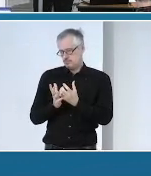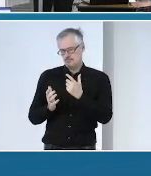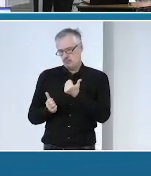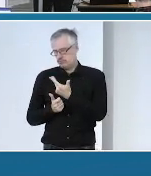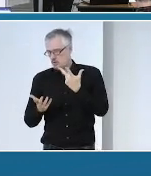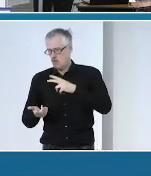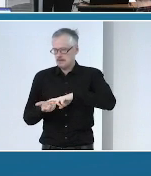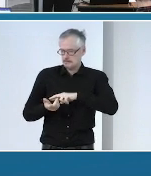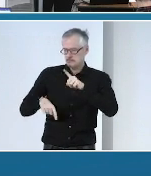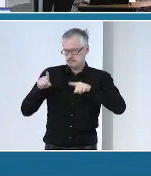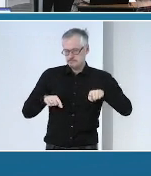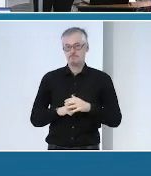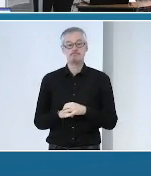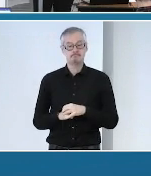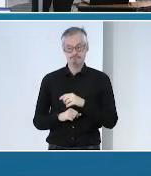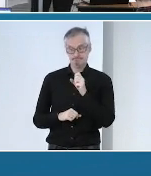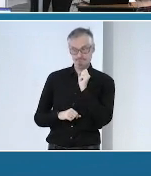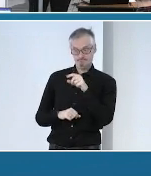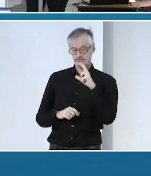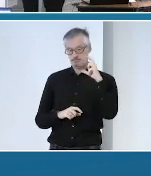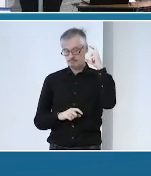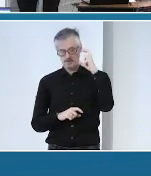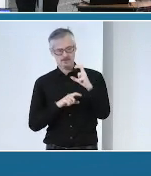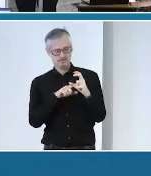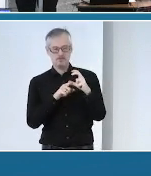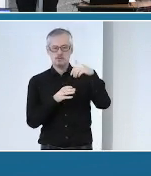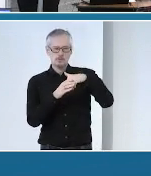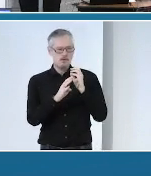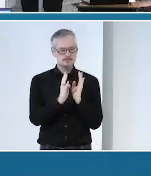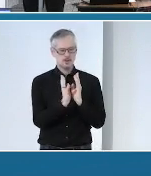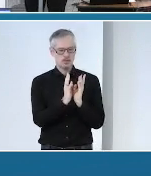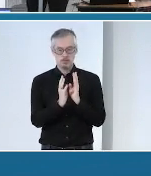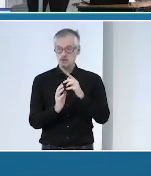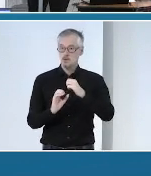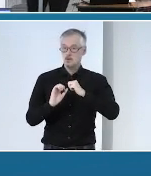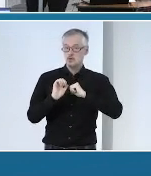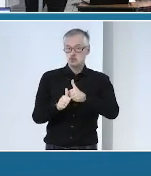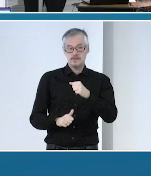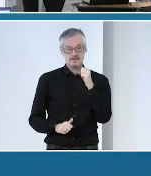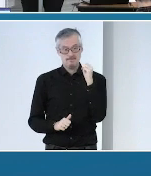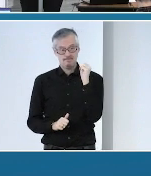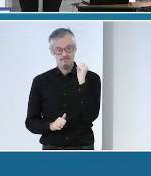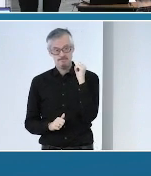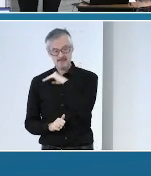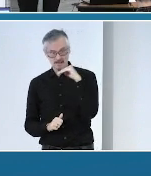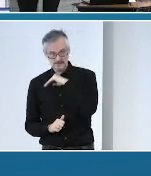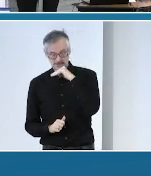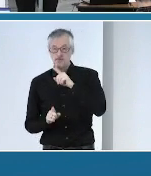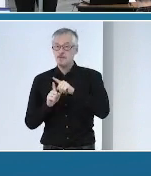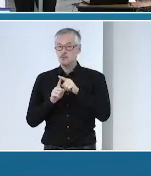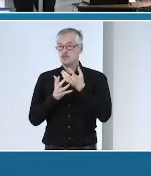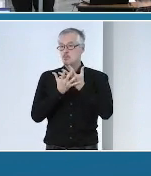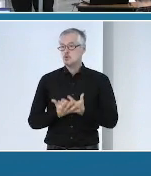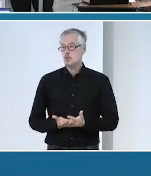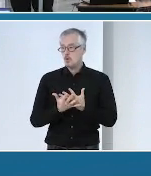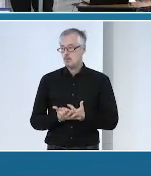Donc, ils sont sensibles au changement de vitesse, et ces cellules, et elles sont sensibles aussi à la pesanteur. C'est-à-dire, la